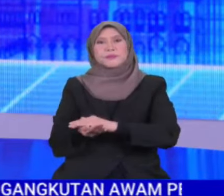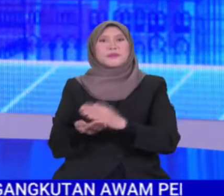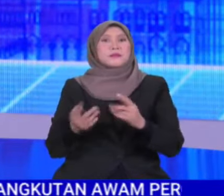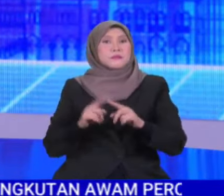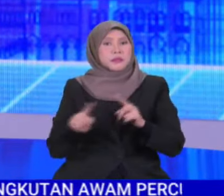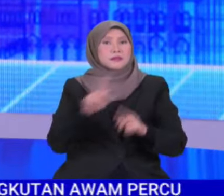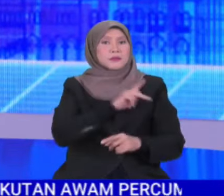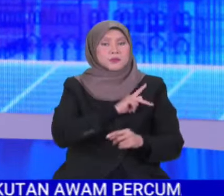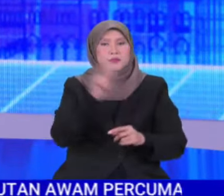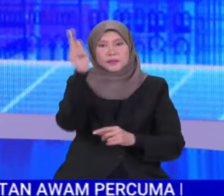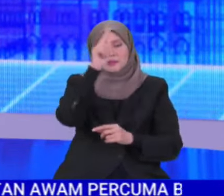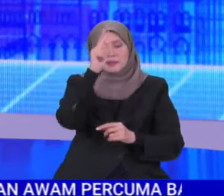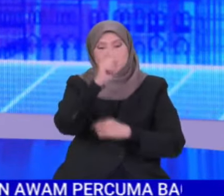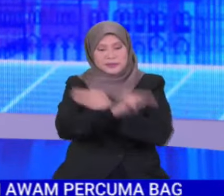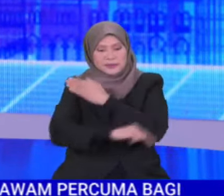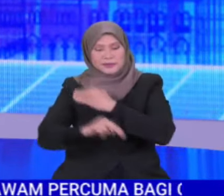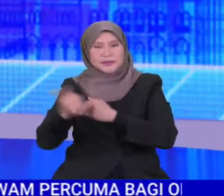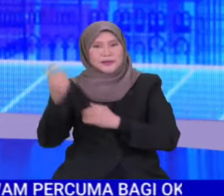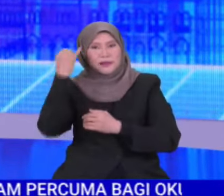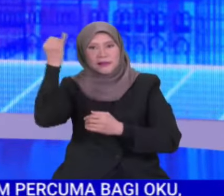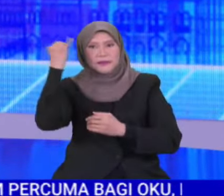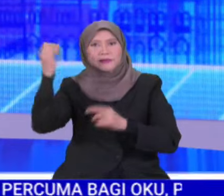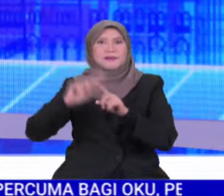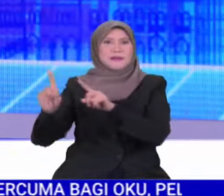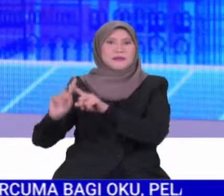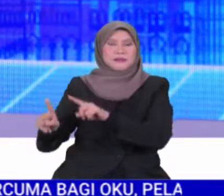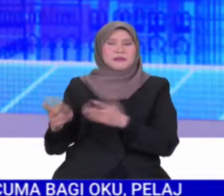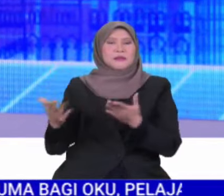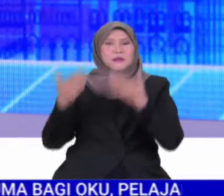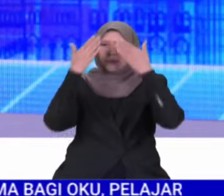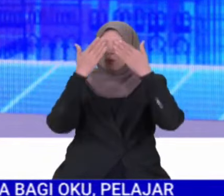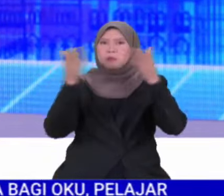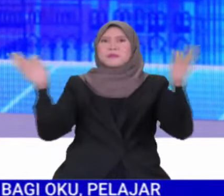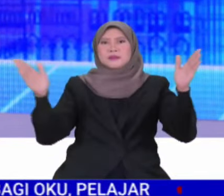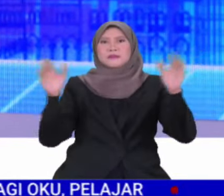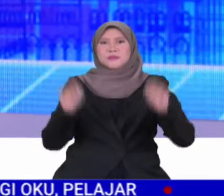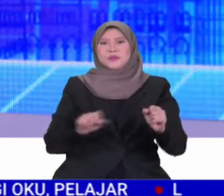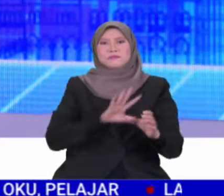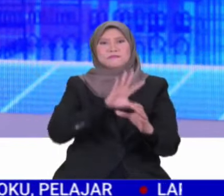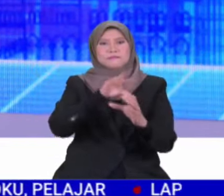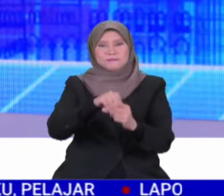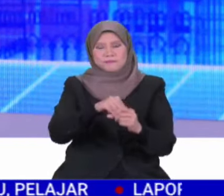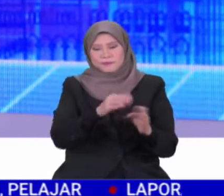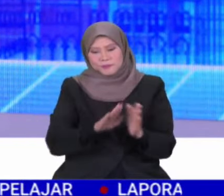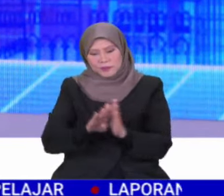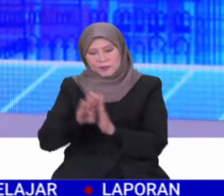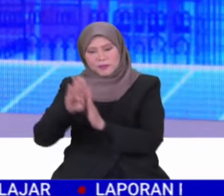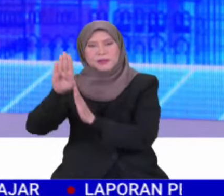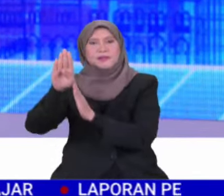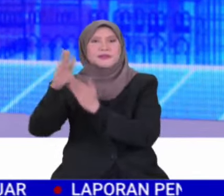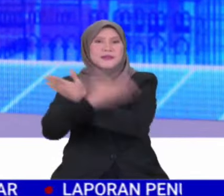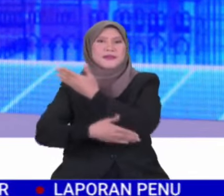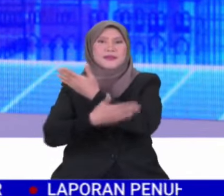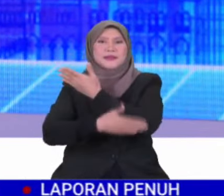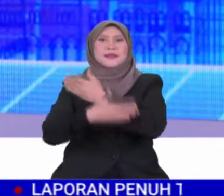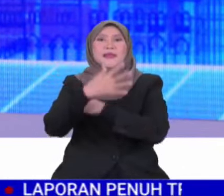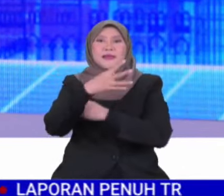Malah, ketua-ketua kerajaan negeri yang berlainan ideologi politik turut terbuka untuk sama-sama merancakkan pembangunan negara dan